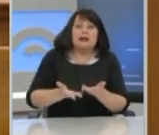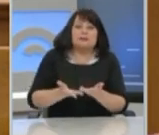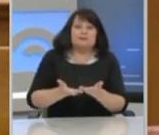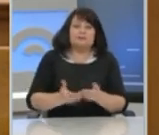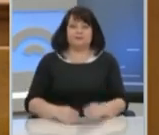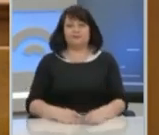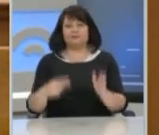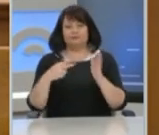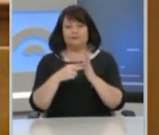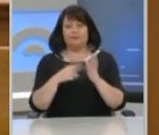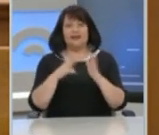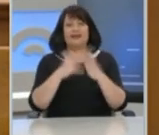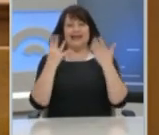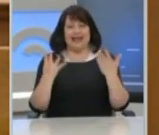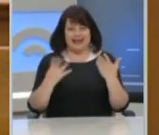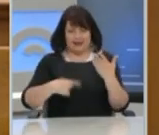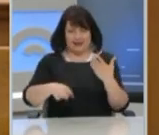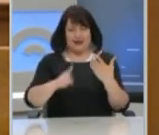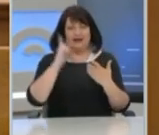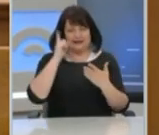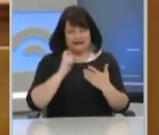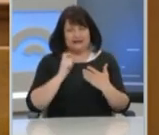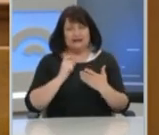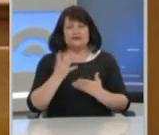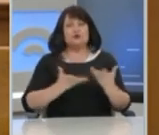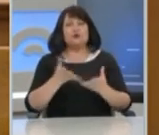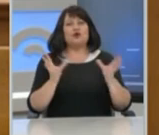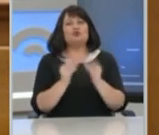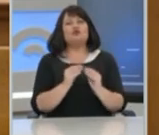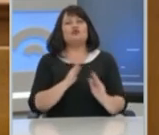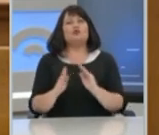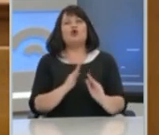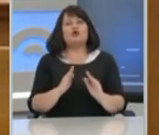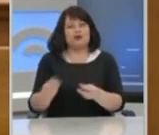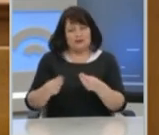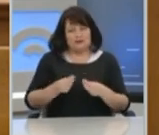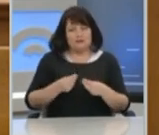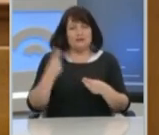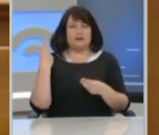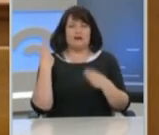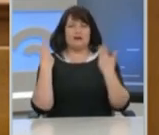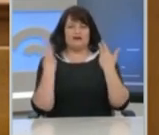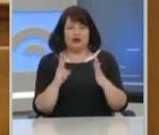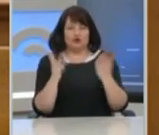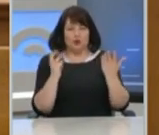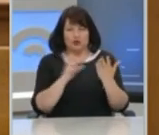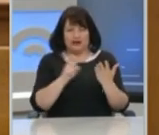Το 2019 ξέρετε πόσο θα είναι ο προϋπολογισμός πρόνοιας που τον παραλάβαμε στα 780 εκατομμύρια.